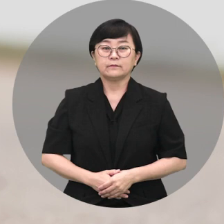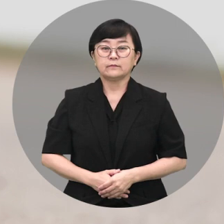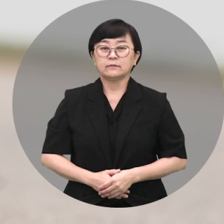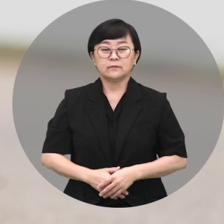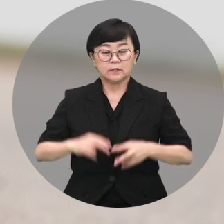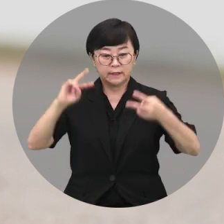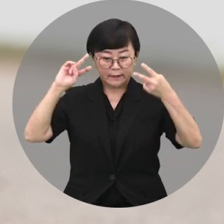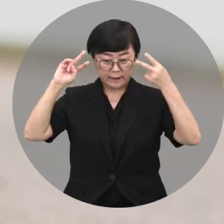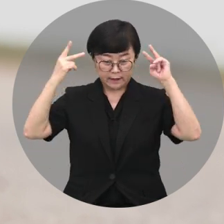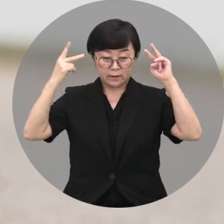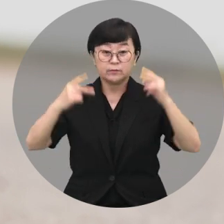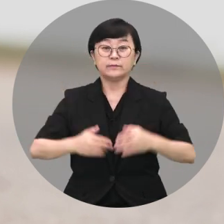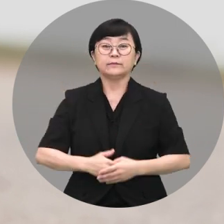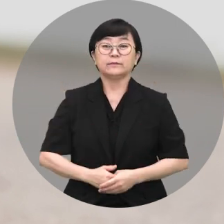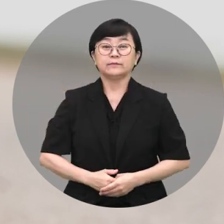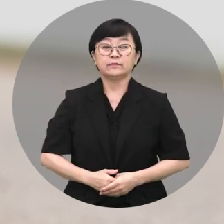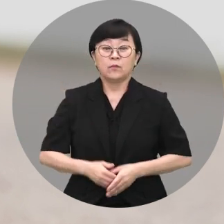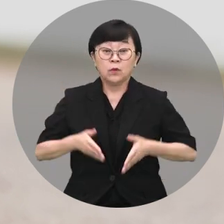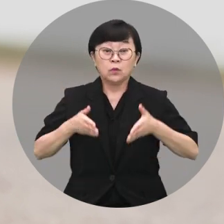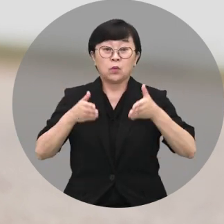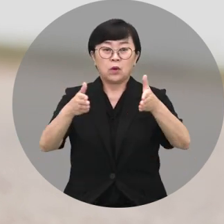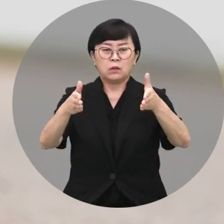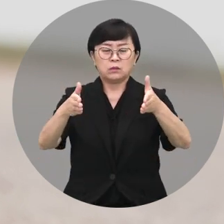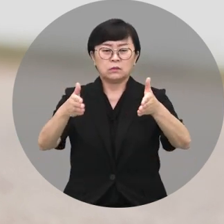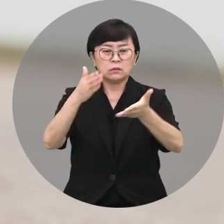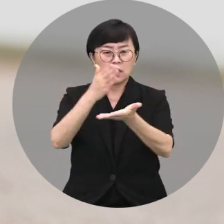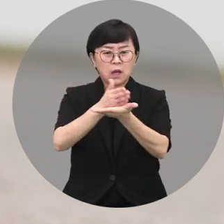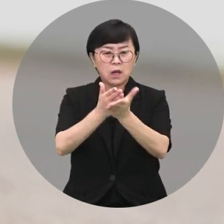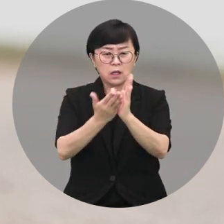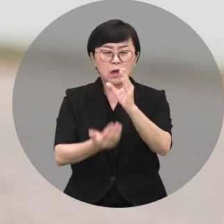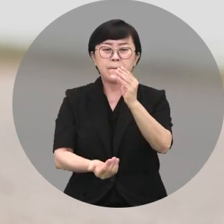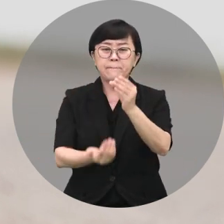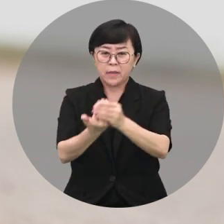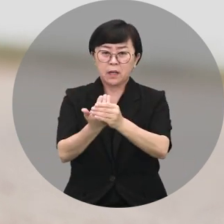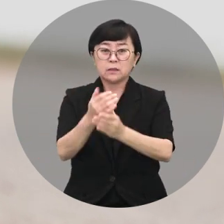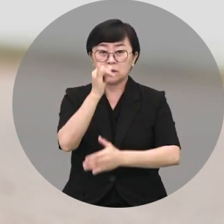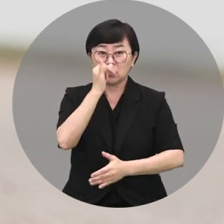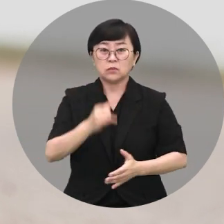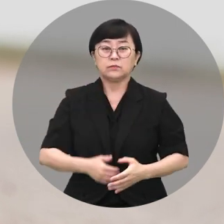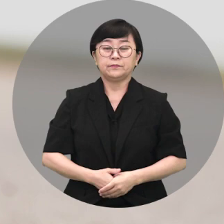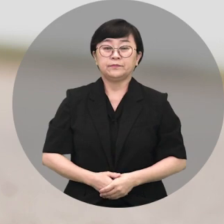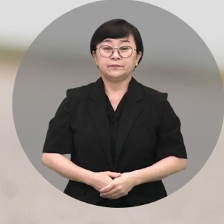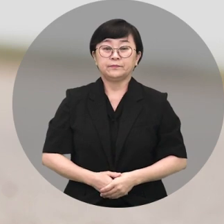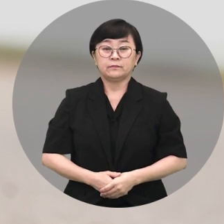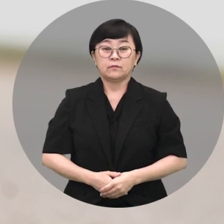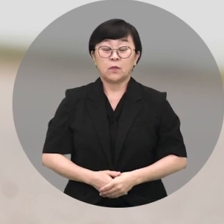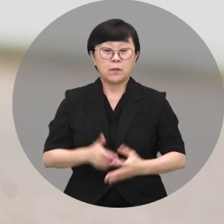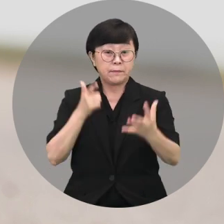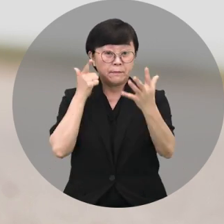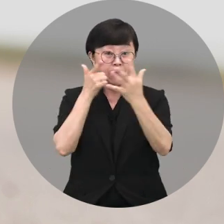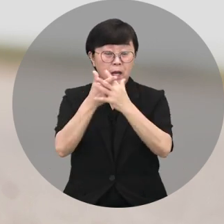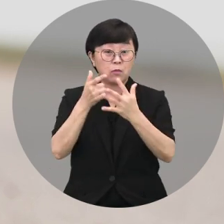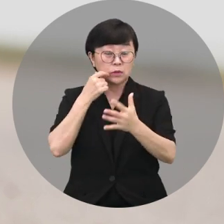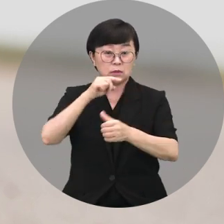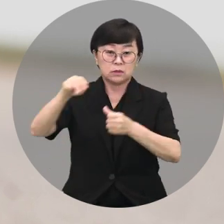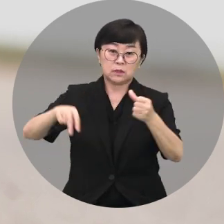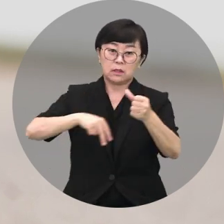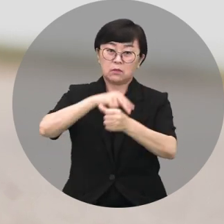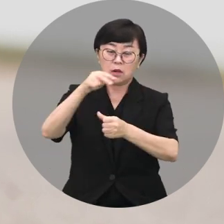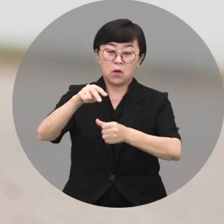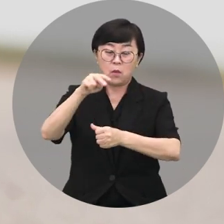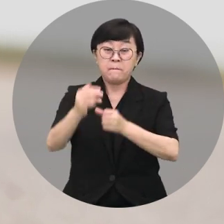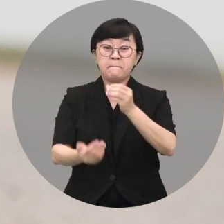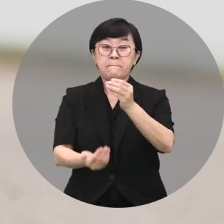역시도 착각을 하고 있는 게 도로에는 다양한 돌발 변수들이 존재합니다. 예측할 수 없는 상황이 언제